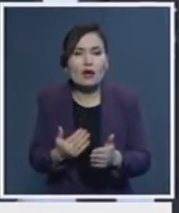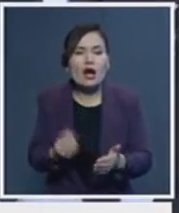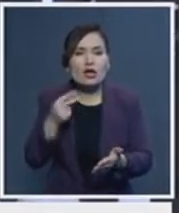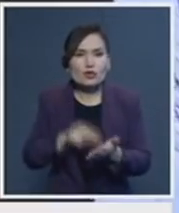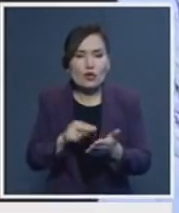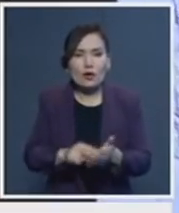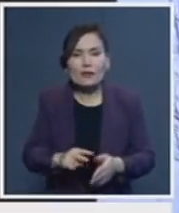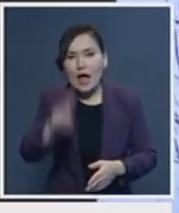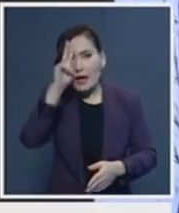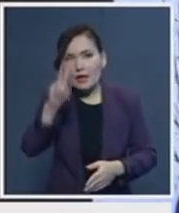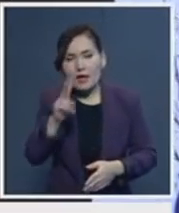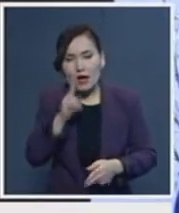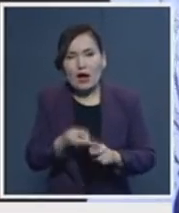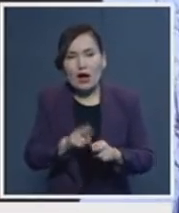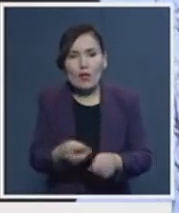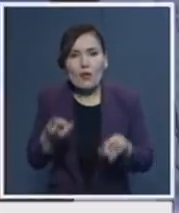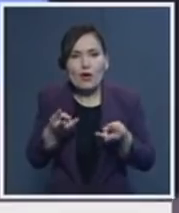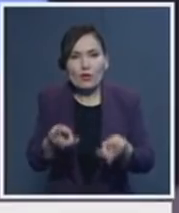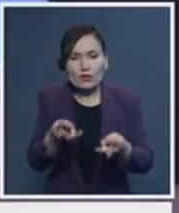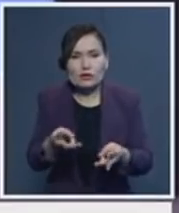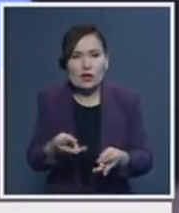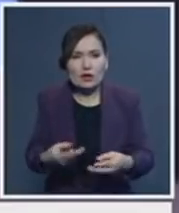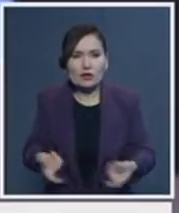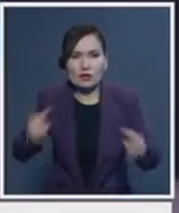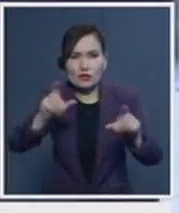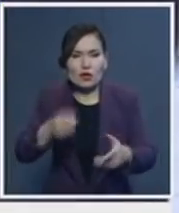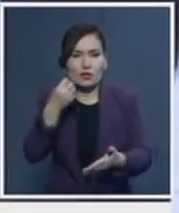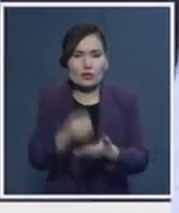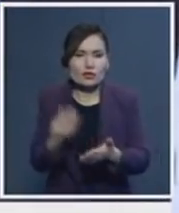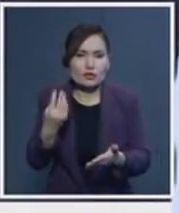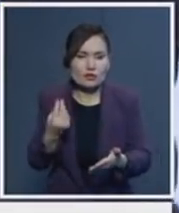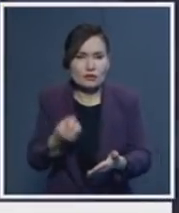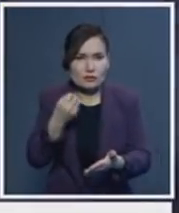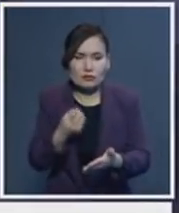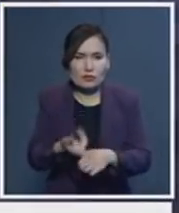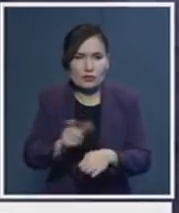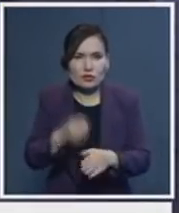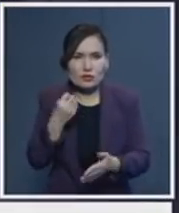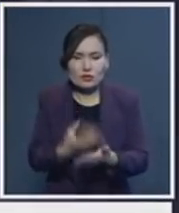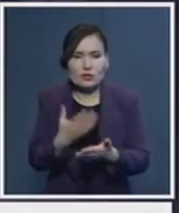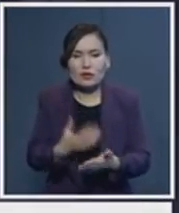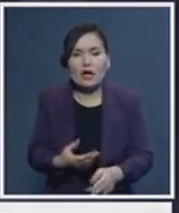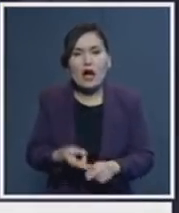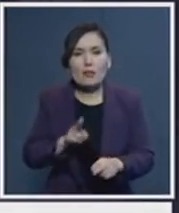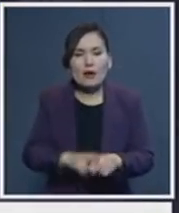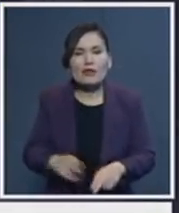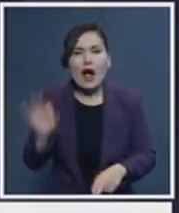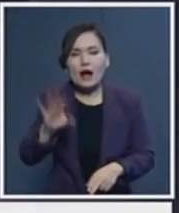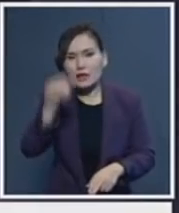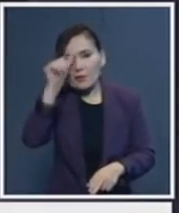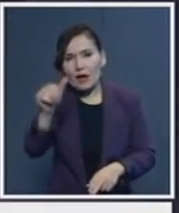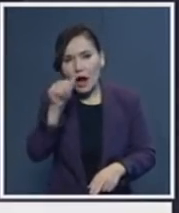екі ай қатарынан жылу ақысын еселеп қымбат төлеуіне тура келген. Октябрь айында мен төледім 15